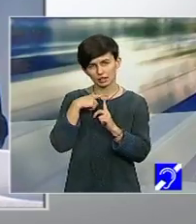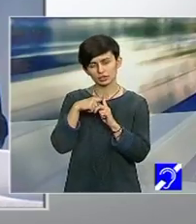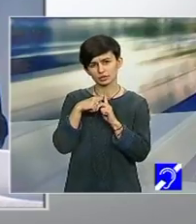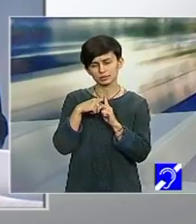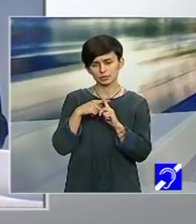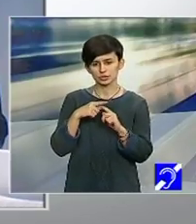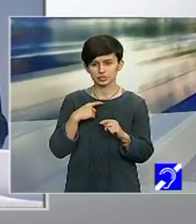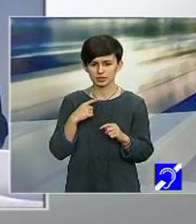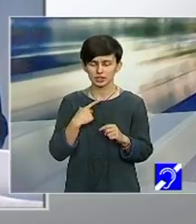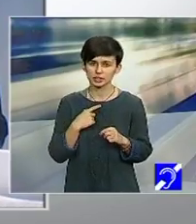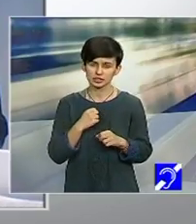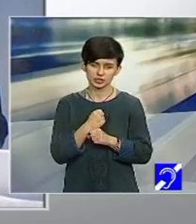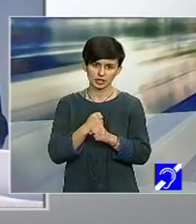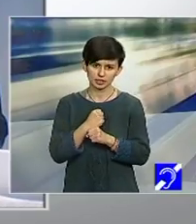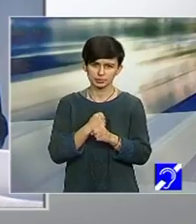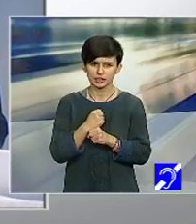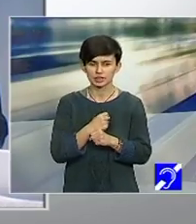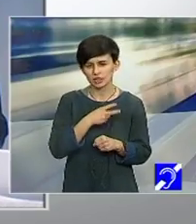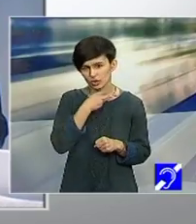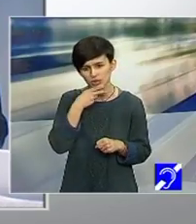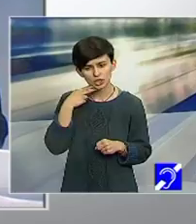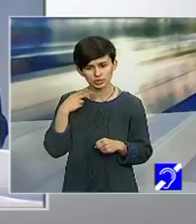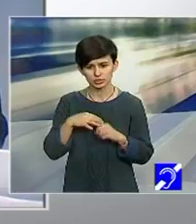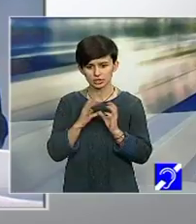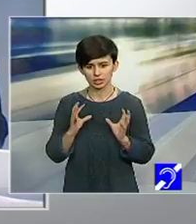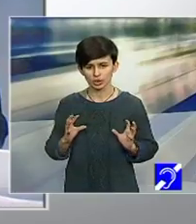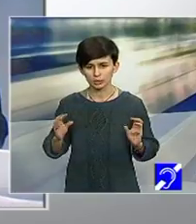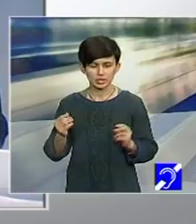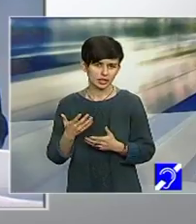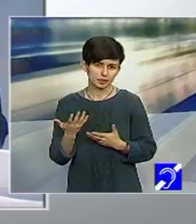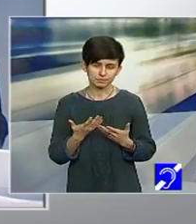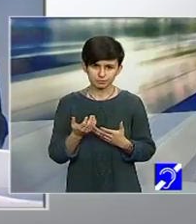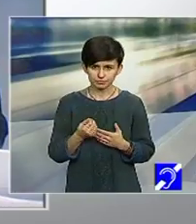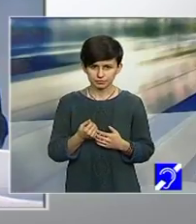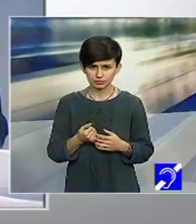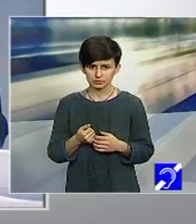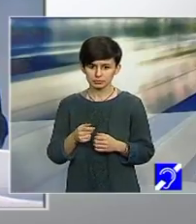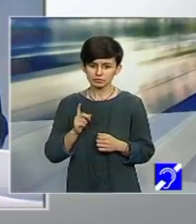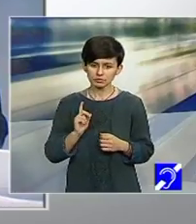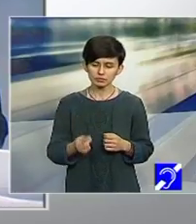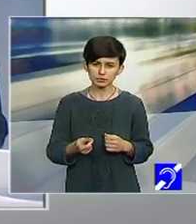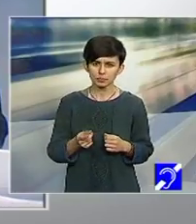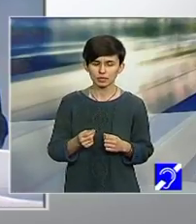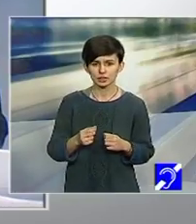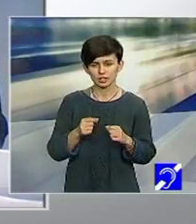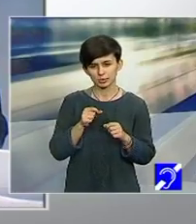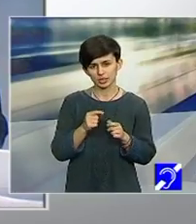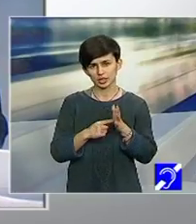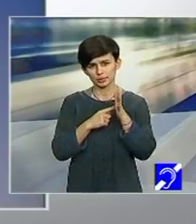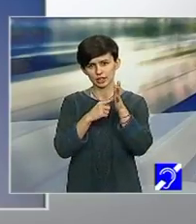În plus, există experiența tragică a Holocaustului în România, care și ea trebuie descrisă.